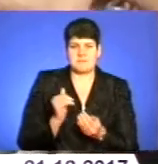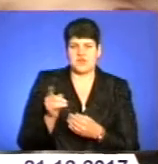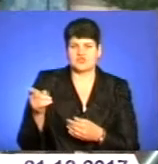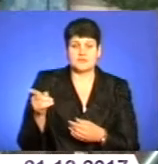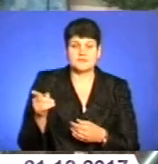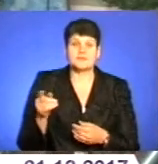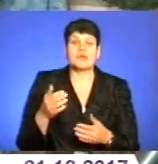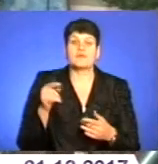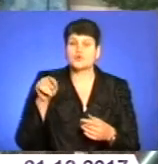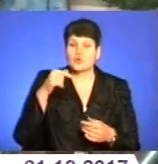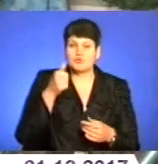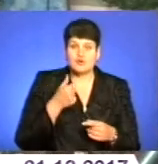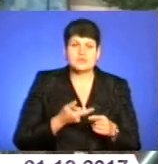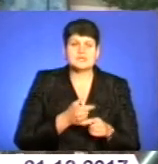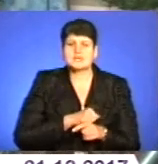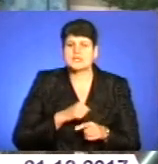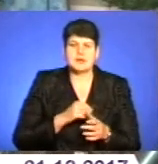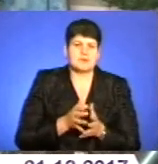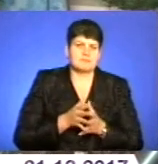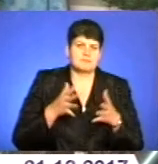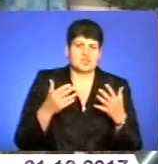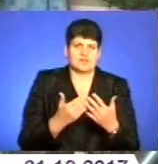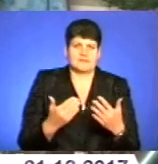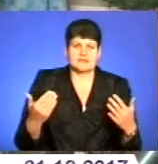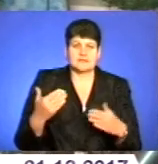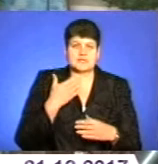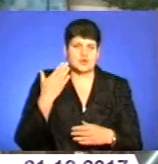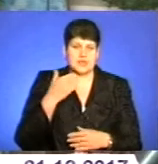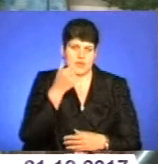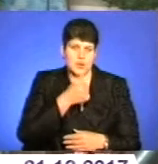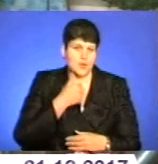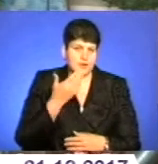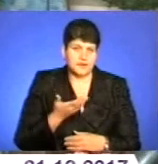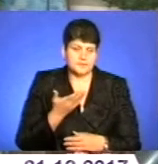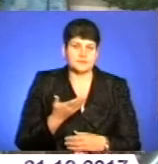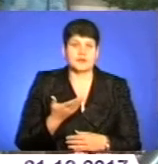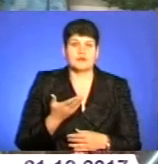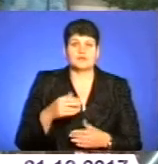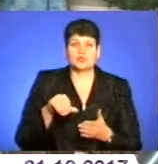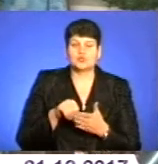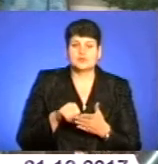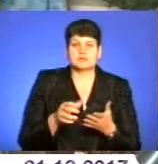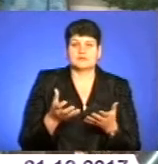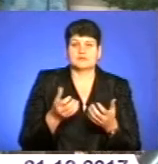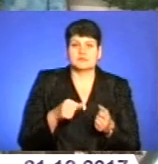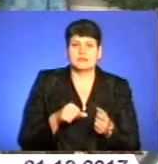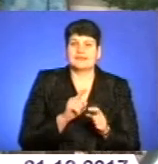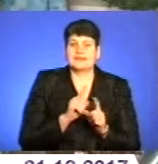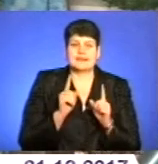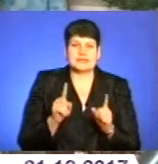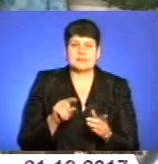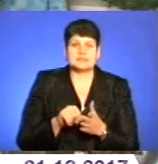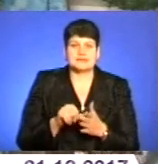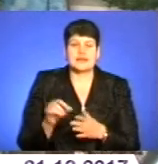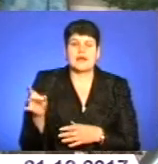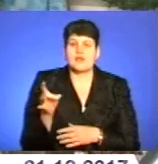Цього року є наймасштабніша, мабуть, виставка за останні роки, тому що до участі в виставці долучилися не тільки представники